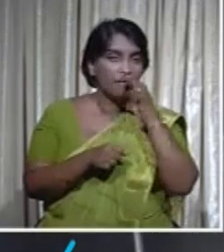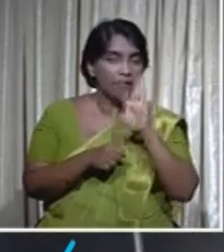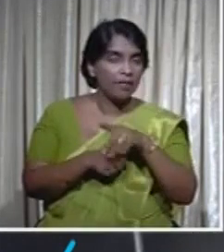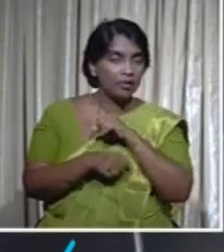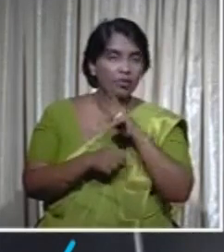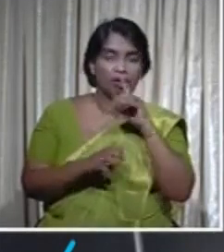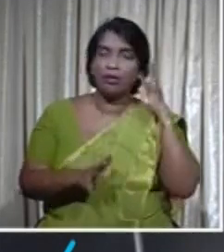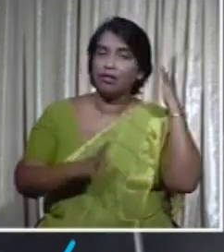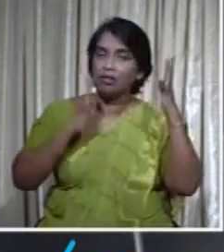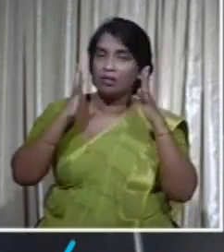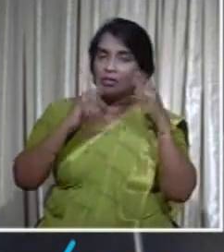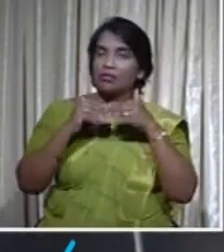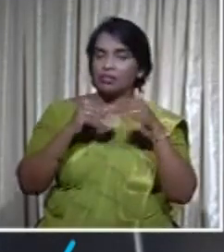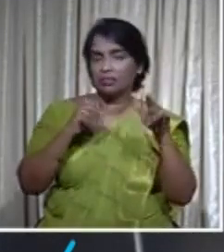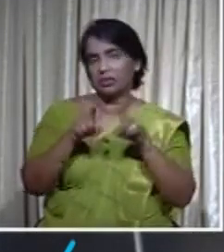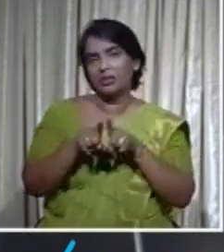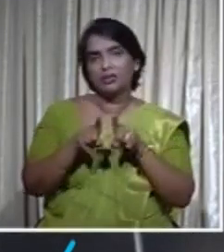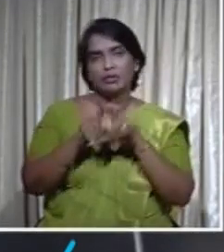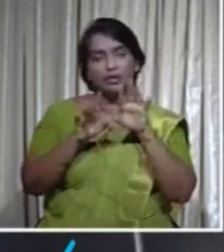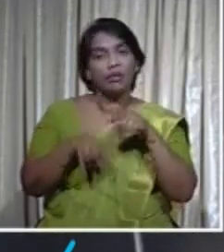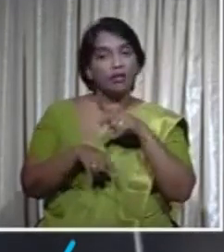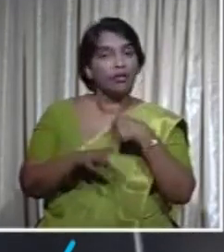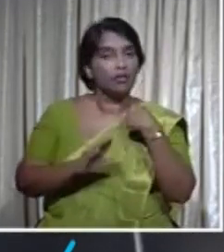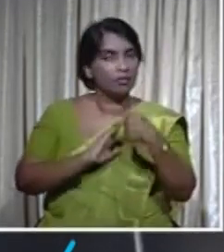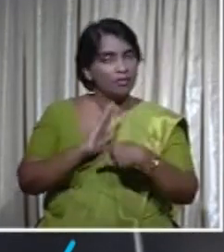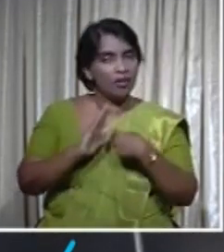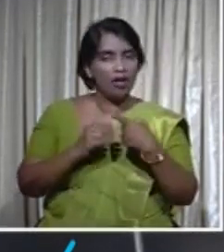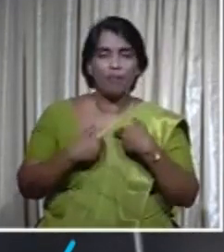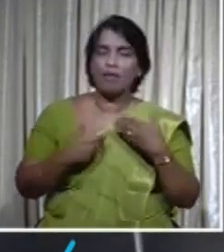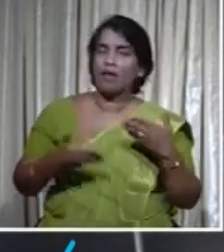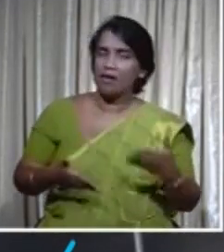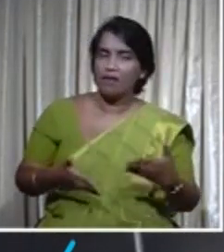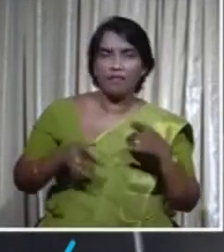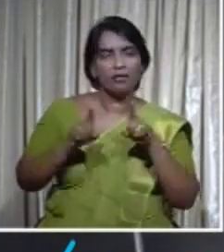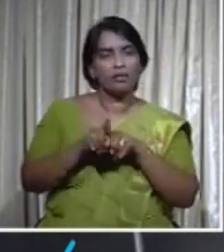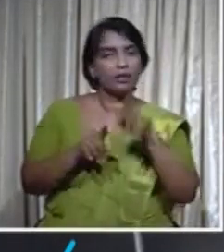அது எங்களுடைய நாட்டிலும் இருக்கிறது அதனால் பாதிப்புகள் இருக்கிறது என்பதை